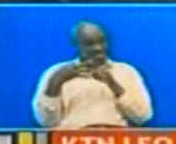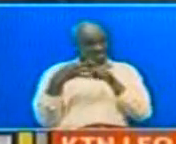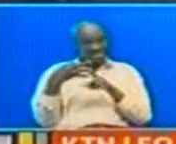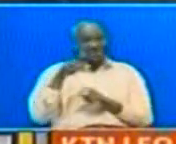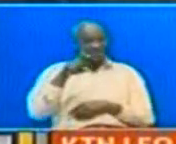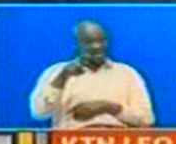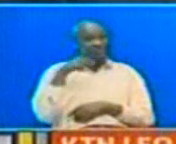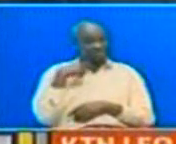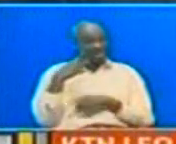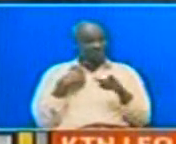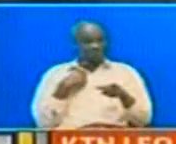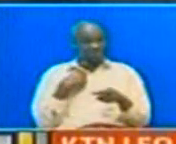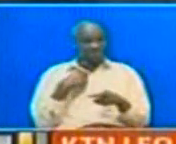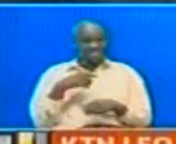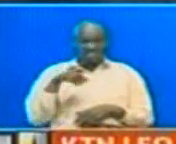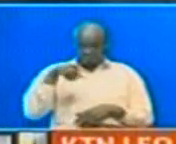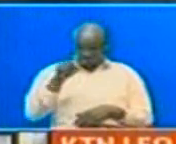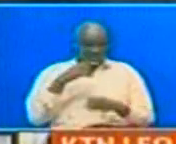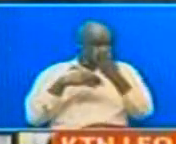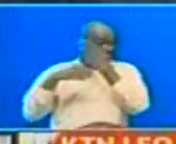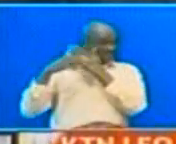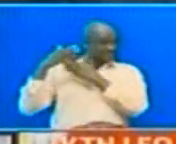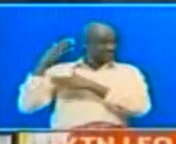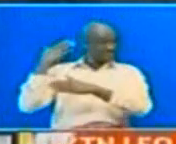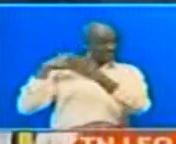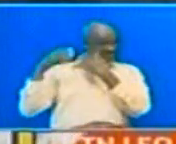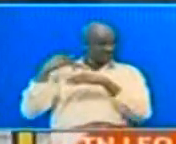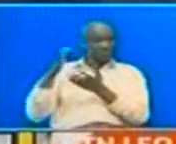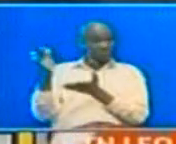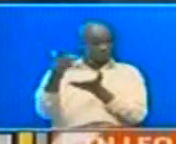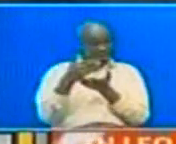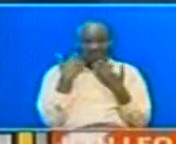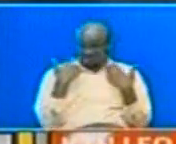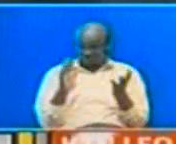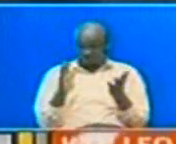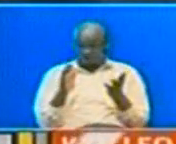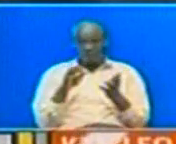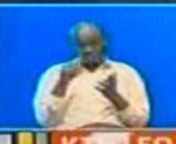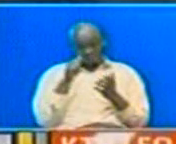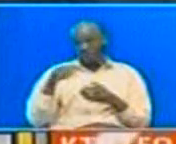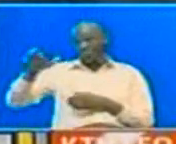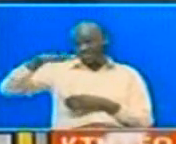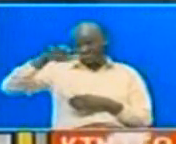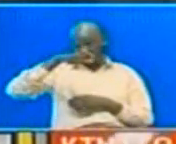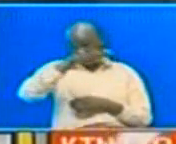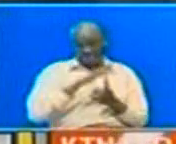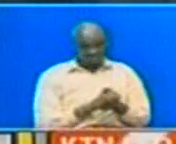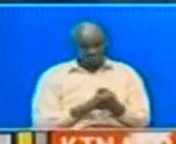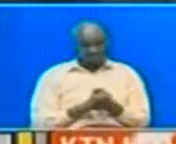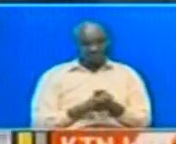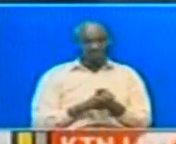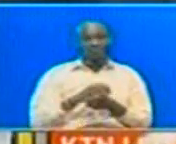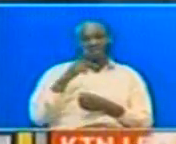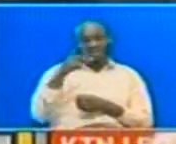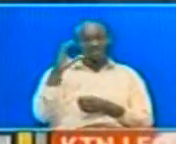vials had been previously collected from the field by the